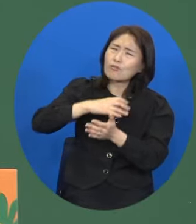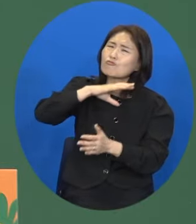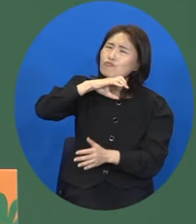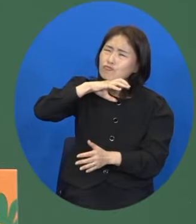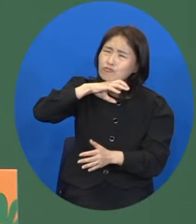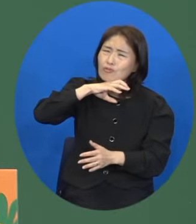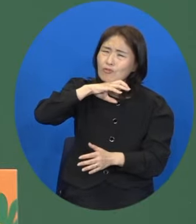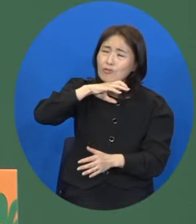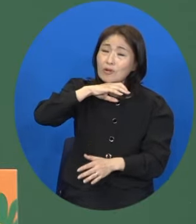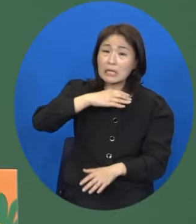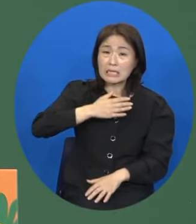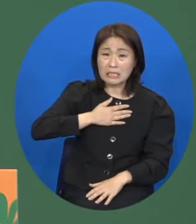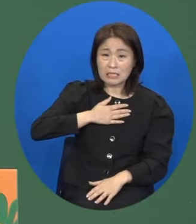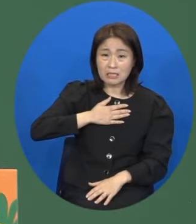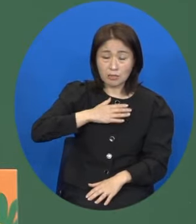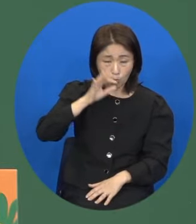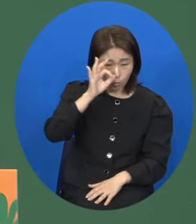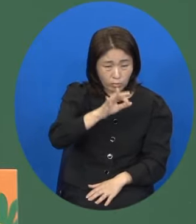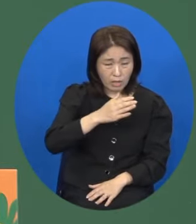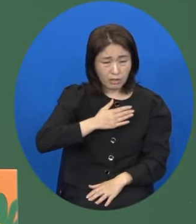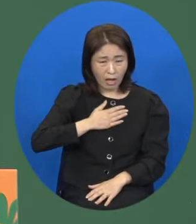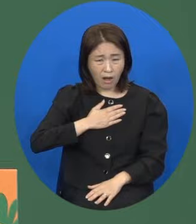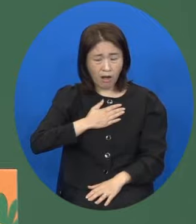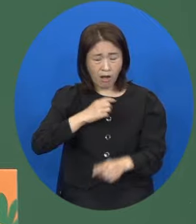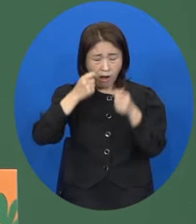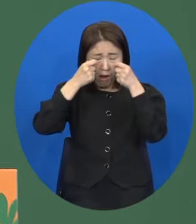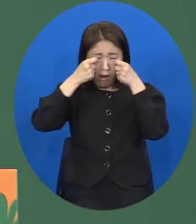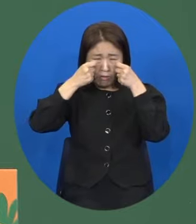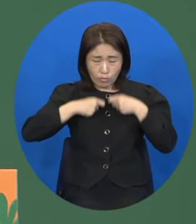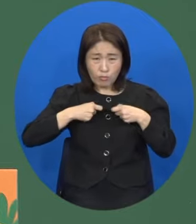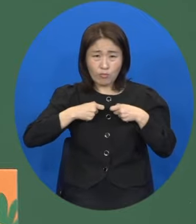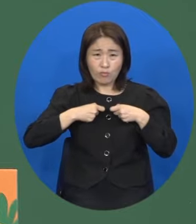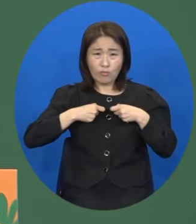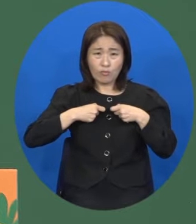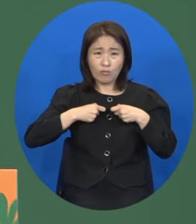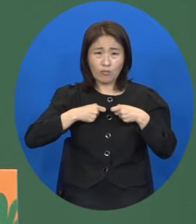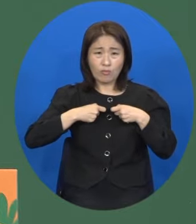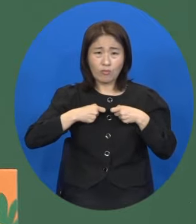눈에서 눈물이 왈칵 쏟아졌습니다.